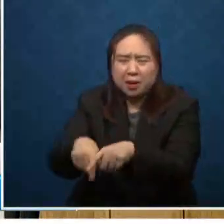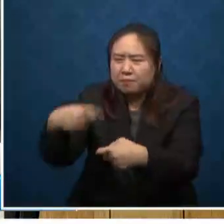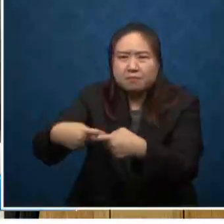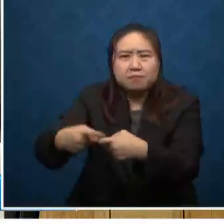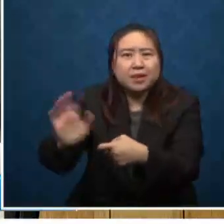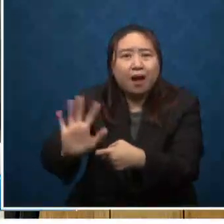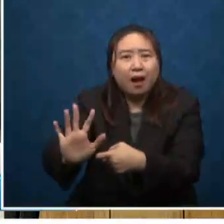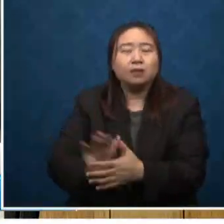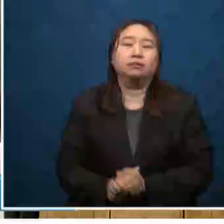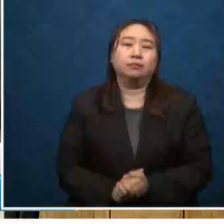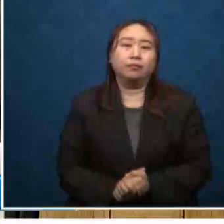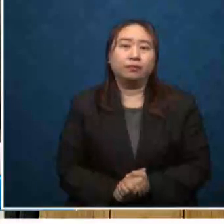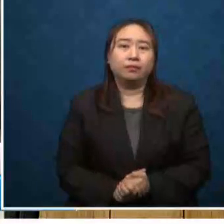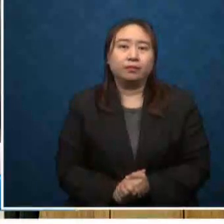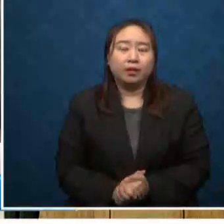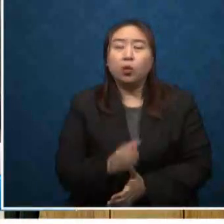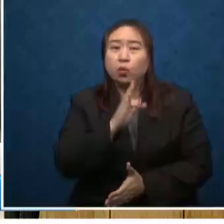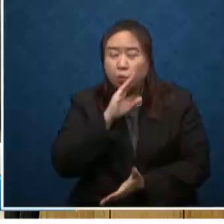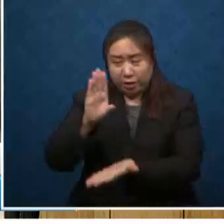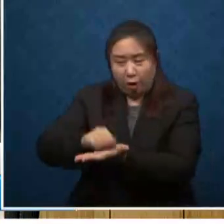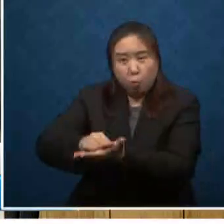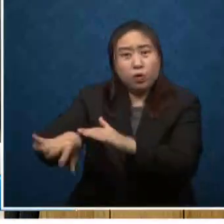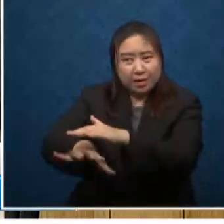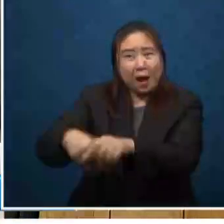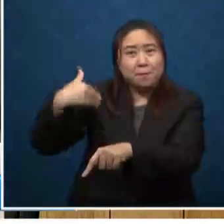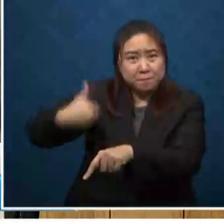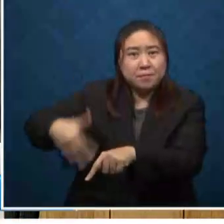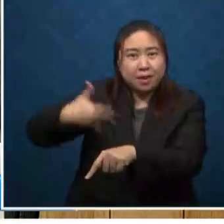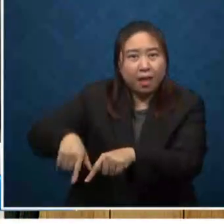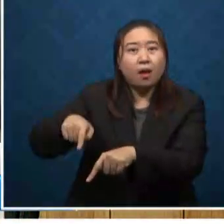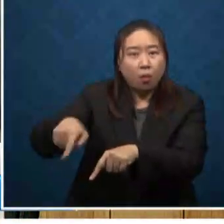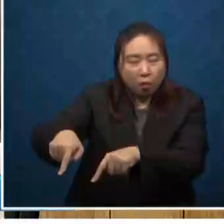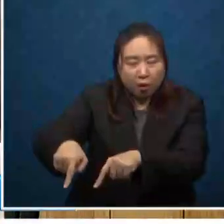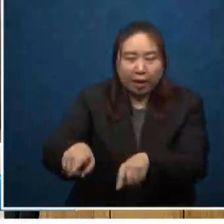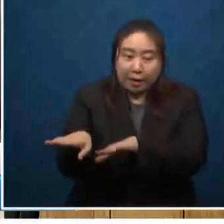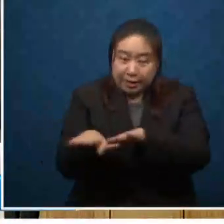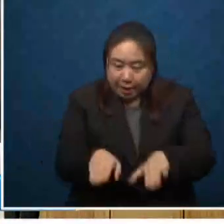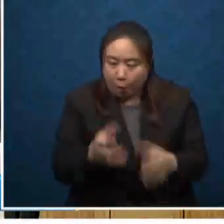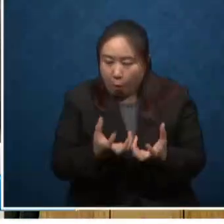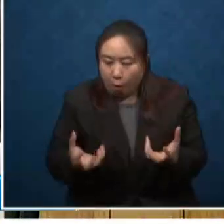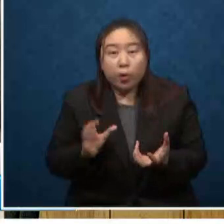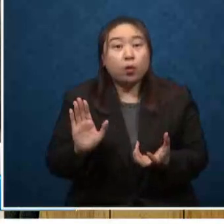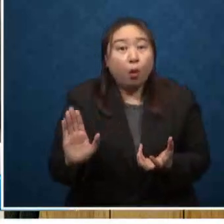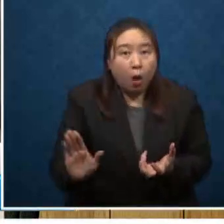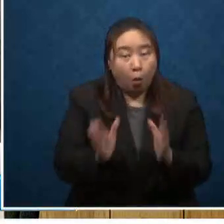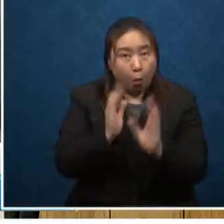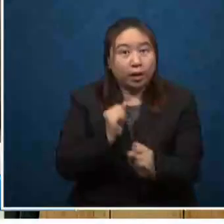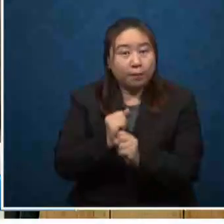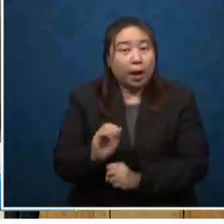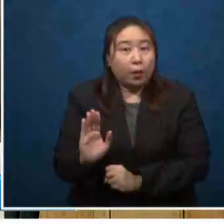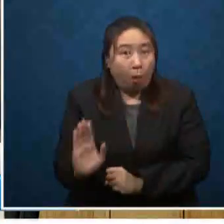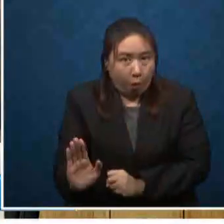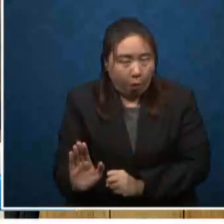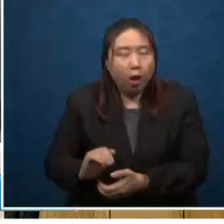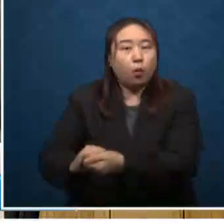อะไรในเมื่อมีฐานข้อมูลตรงนี้แล้วนะครับเพียงแค่เครื่องไม้เครื่องมือที่มีอยู่คนที่มีอยู่อาศัย